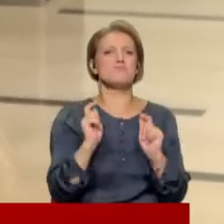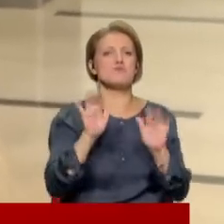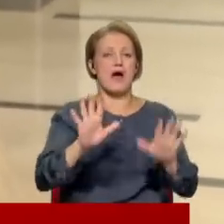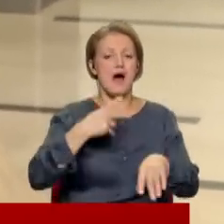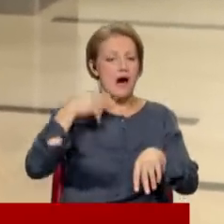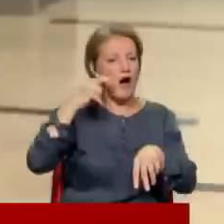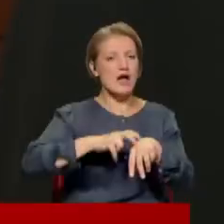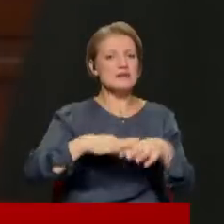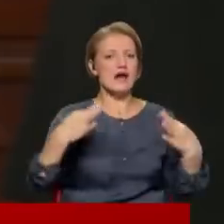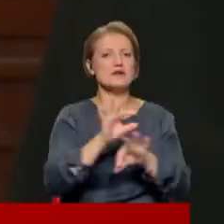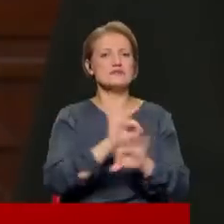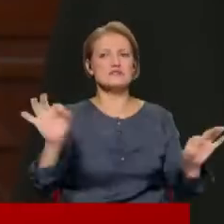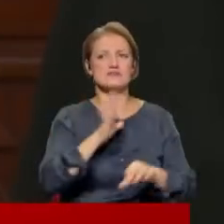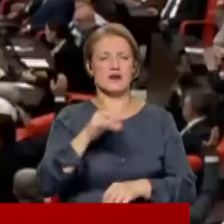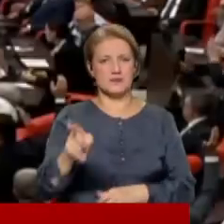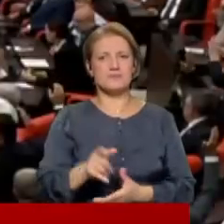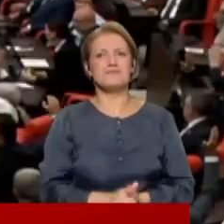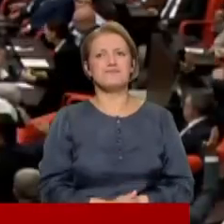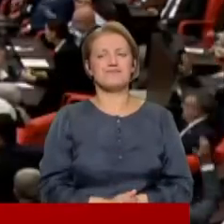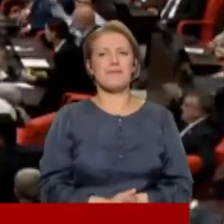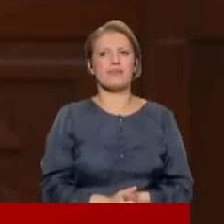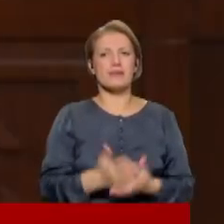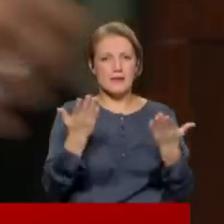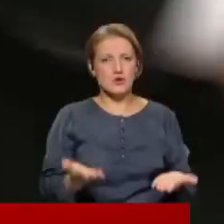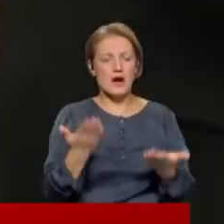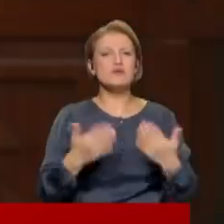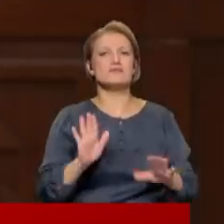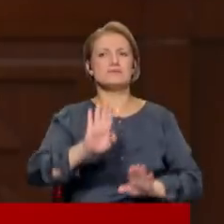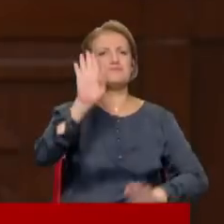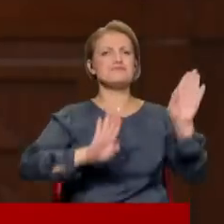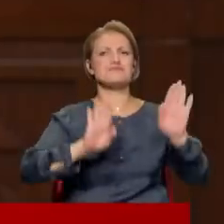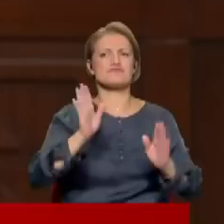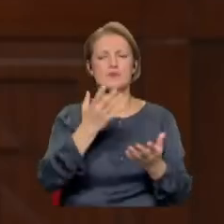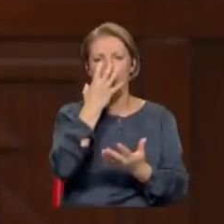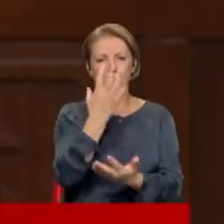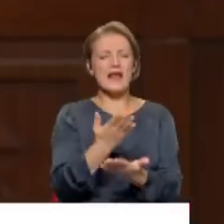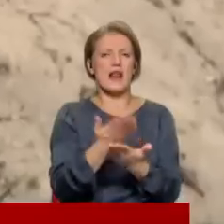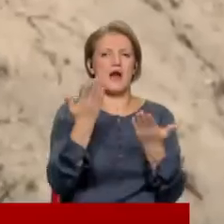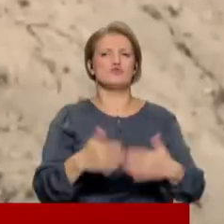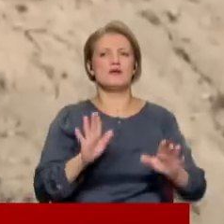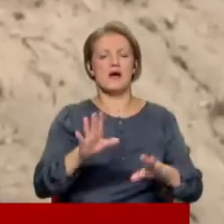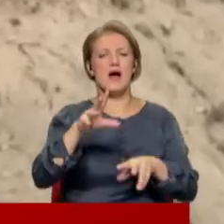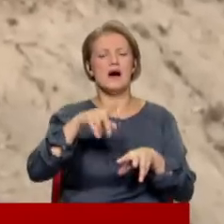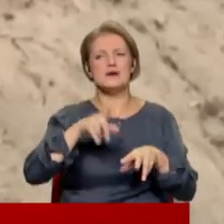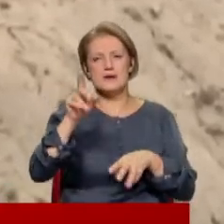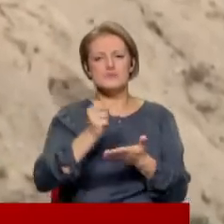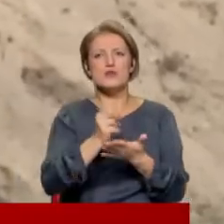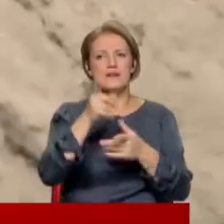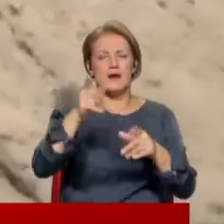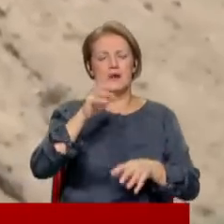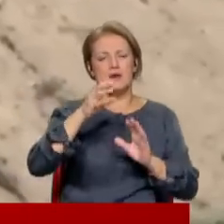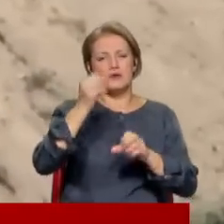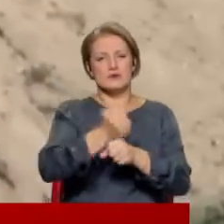Anılarımıza saygısızlık var dedi. Kabul edenler, kabul etmeyenler bu sunacağı yere önergeler kabul edilmemiştir. Akbelen'deki kömür